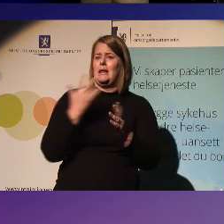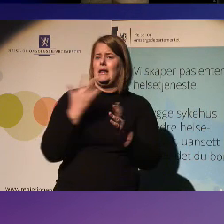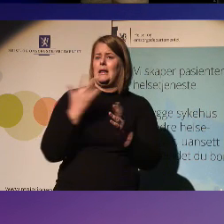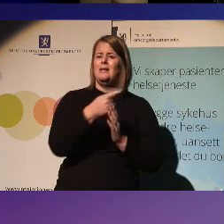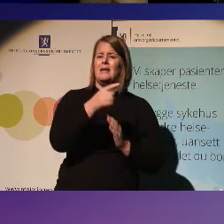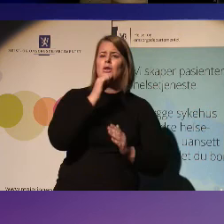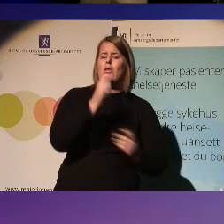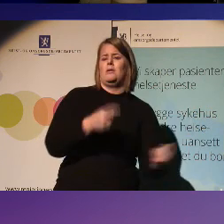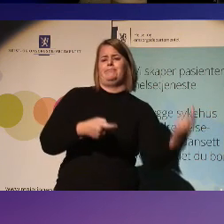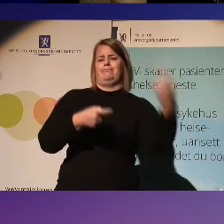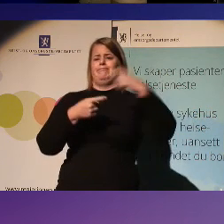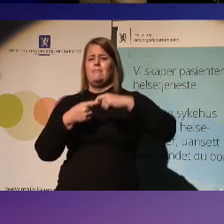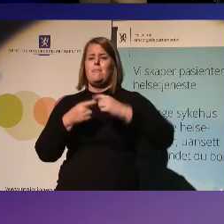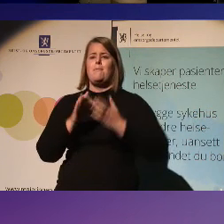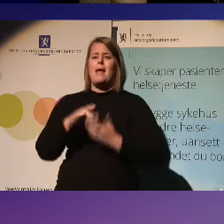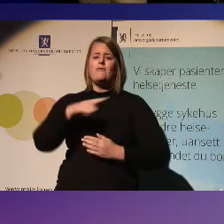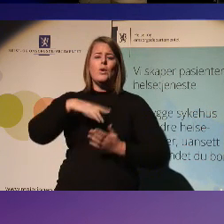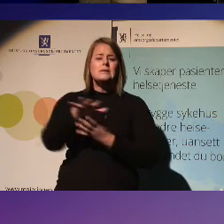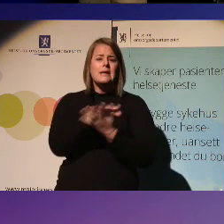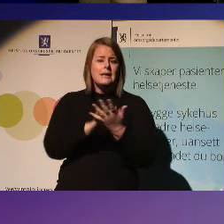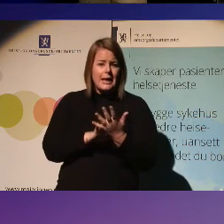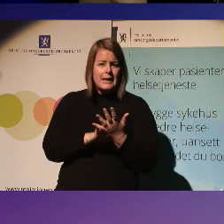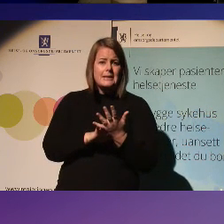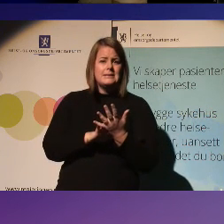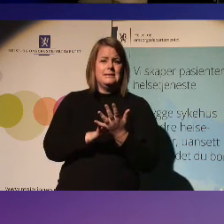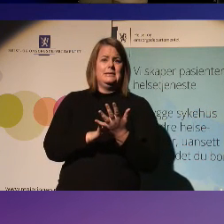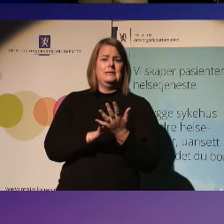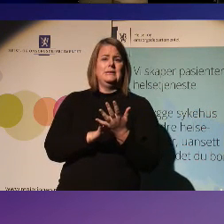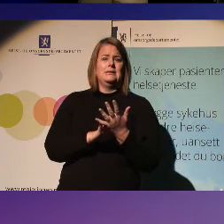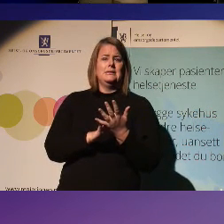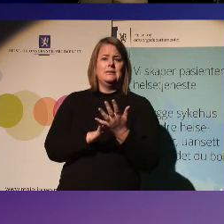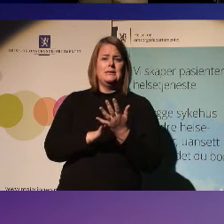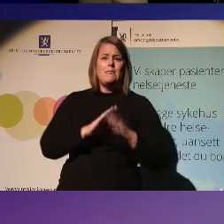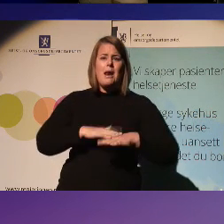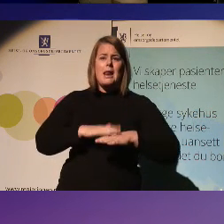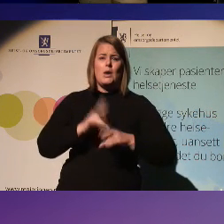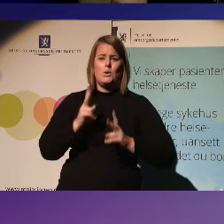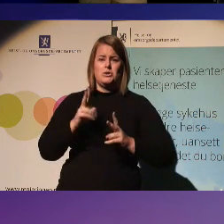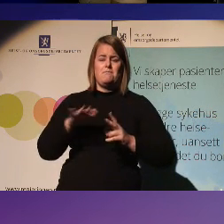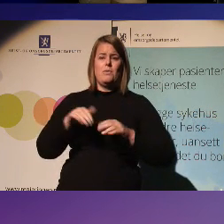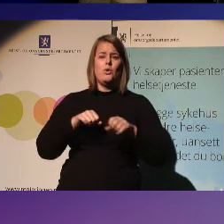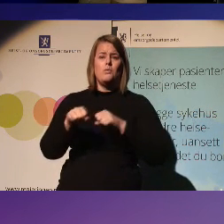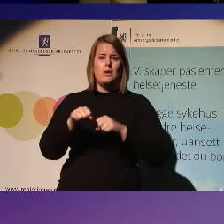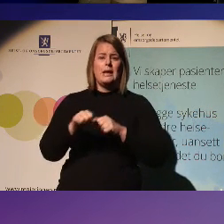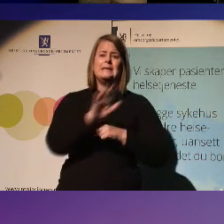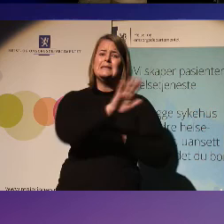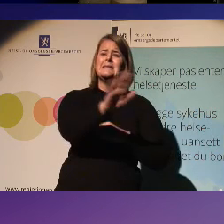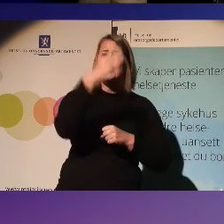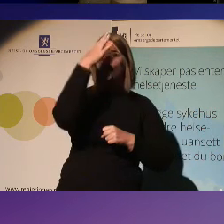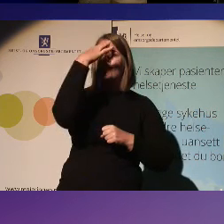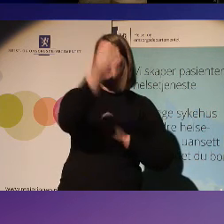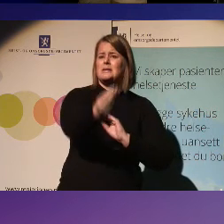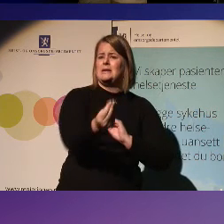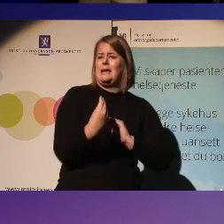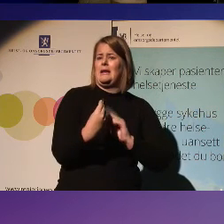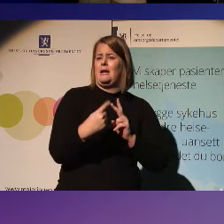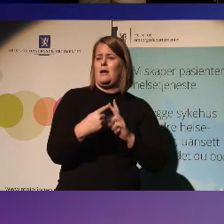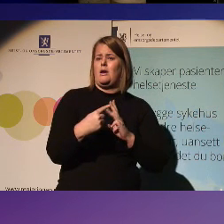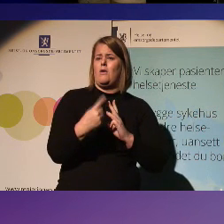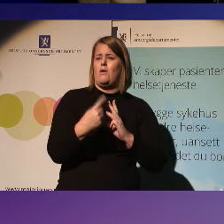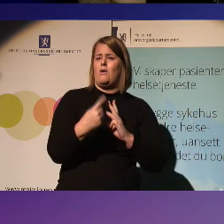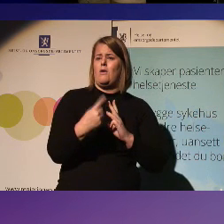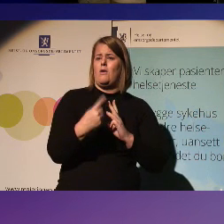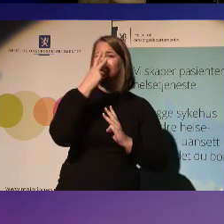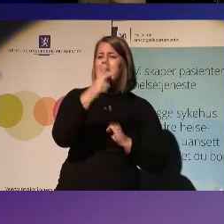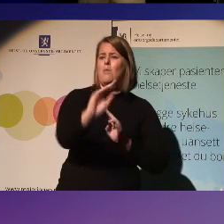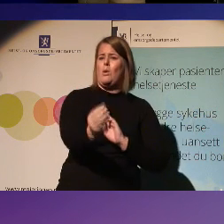den strategiske banehalvdelen i kommunene, inn med kompetansen sin, inn med det de ser,